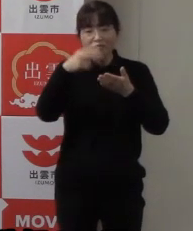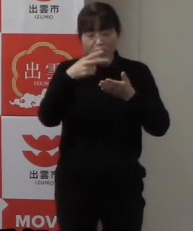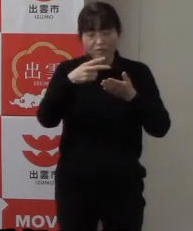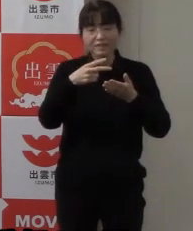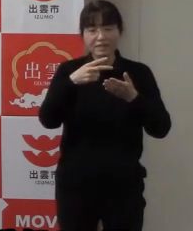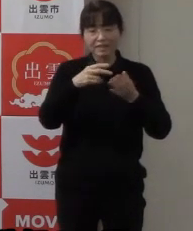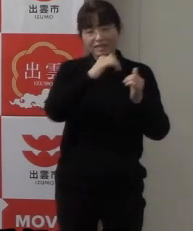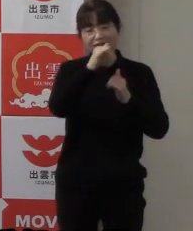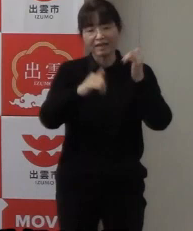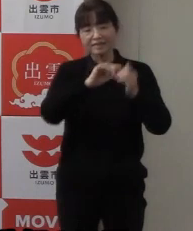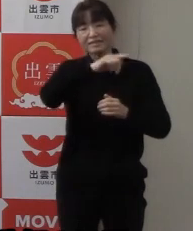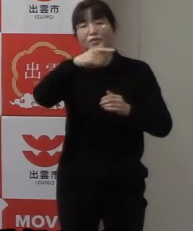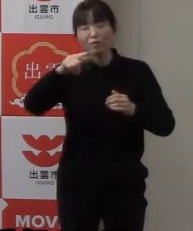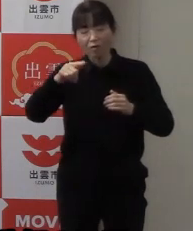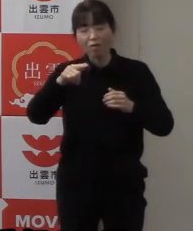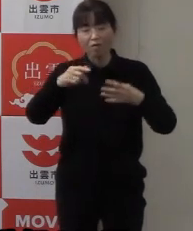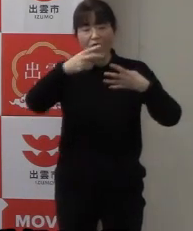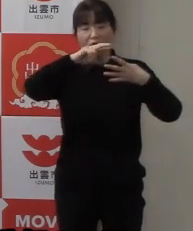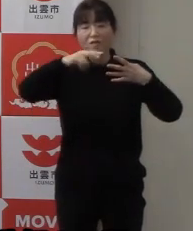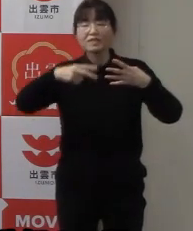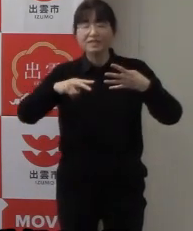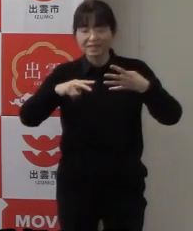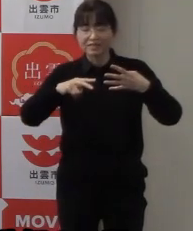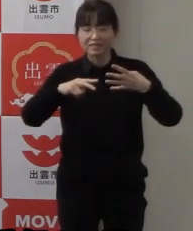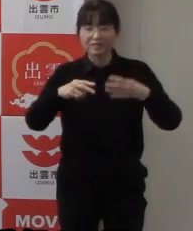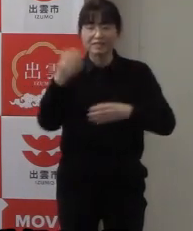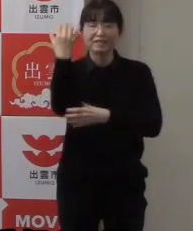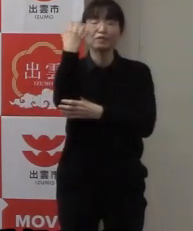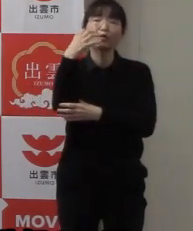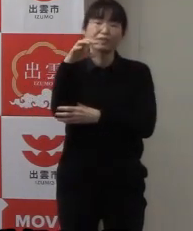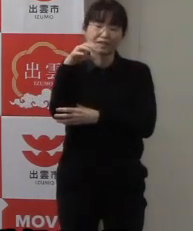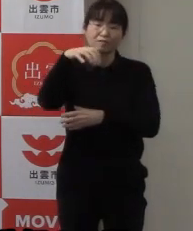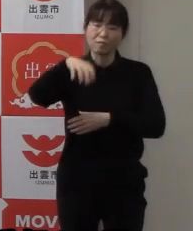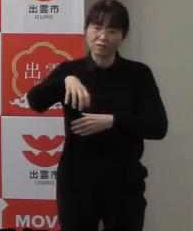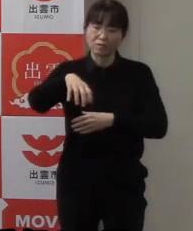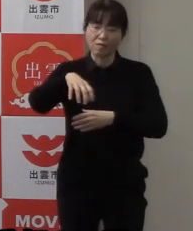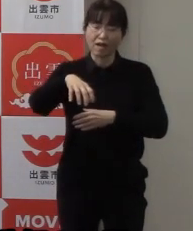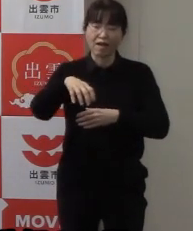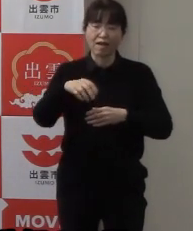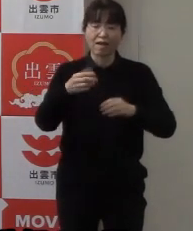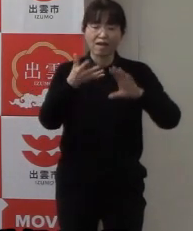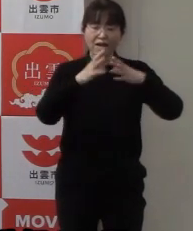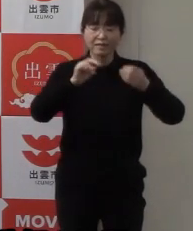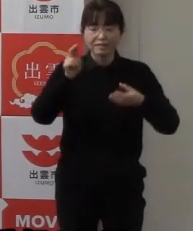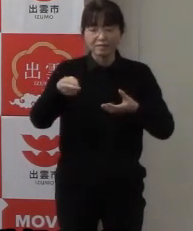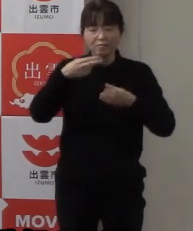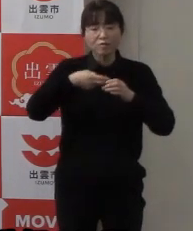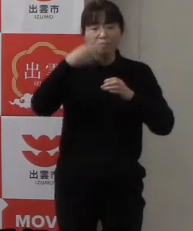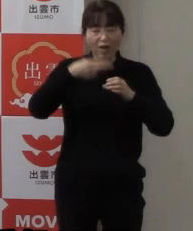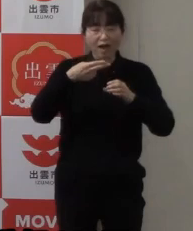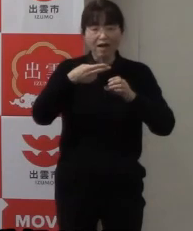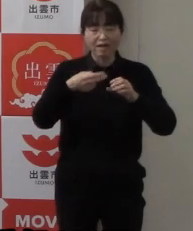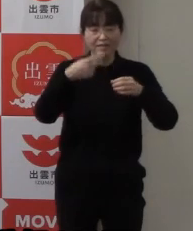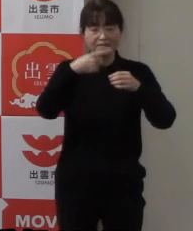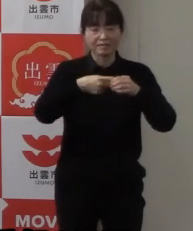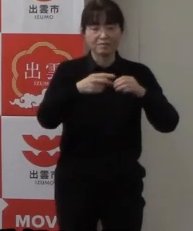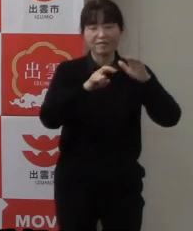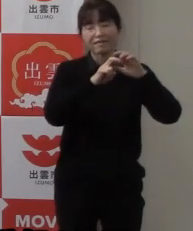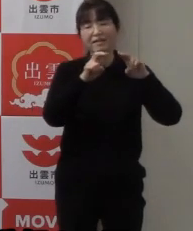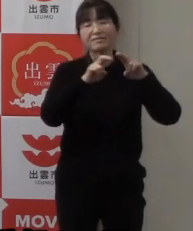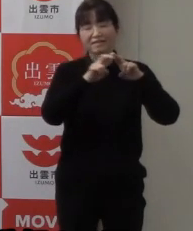で、まあ、季節ごとで、まあ、こう出雲の日の岬であったりとか、出雲そば、また市畑電車、こういうものをです